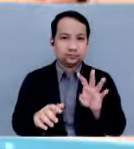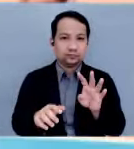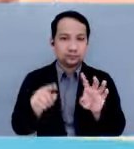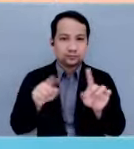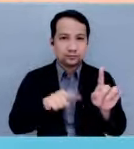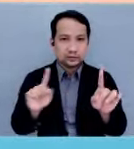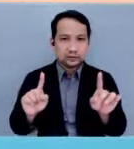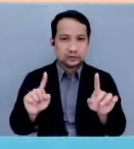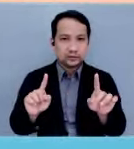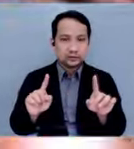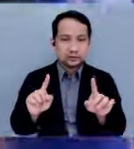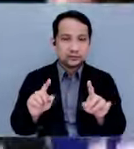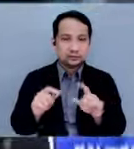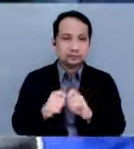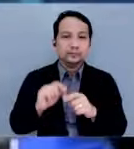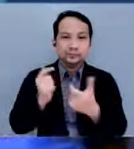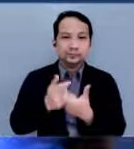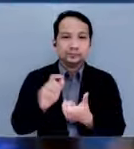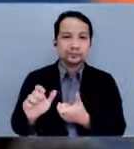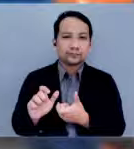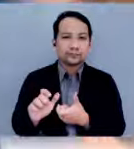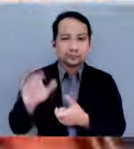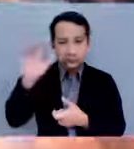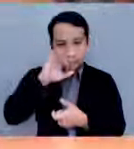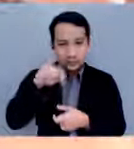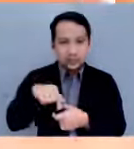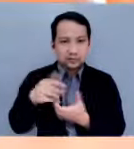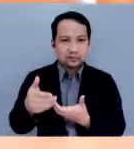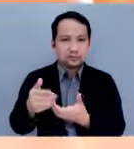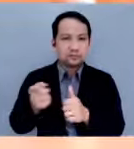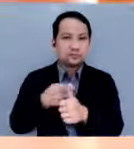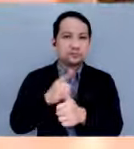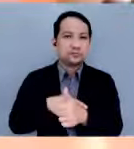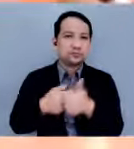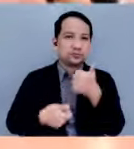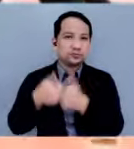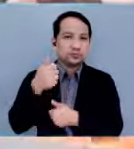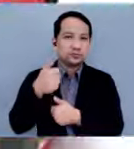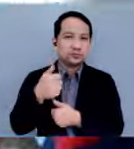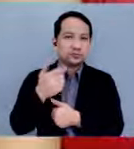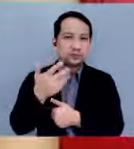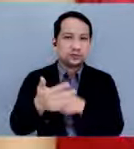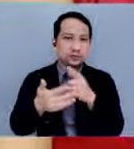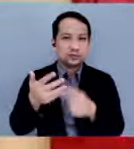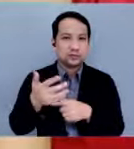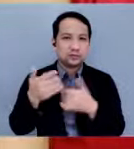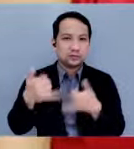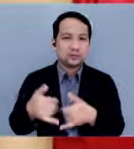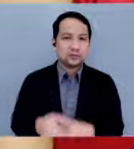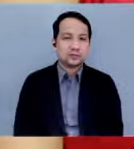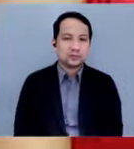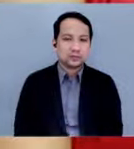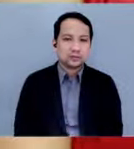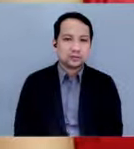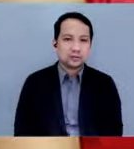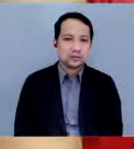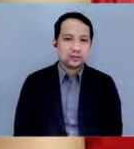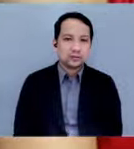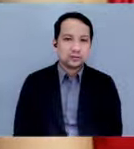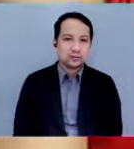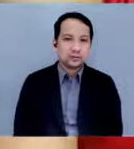record. Ang Strong Group naman, hinahanap pa rin ang unang panalo matapos ang 5 laro. Proud sa buong team kasi